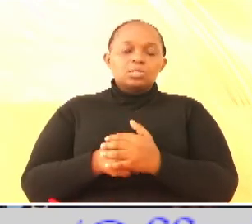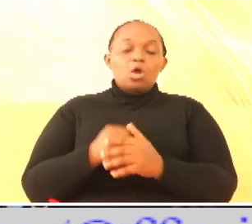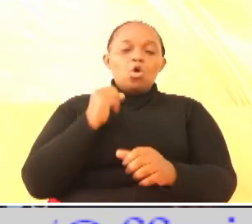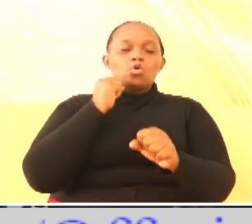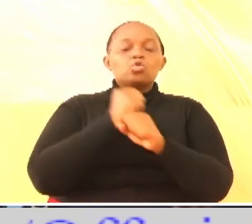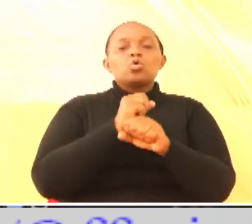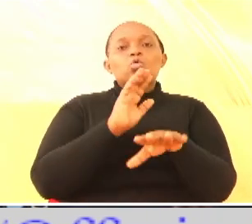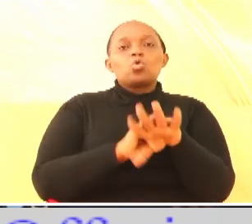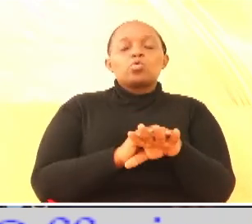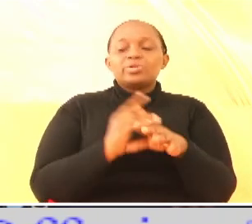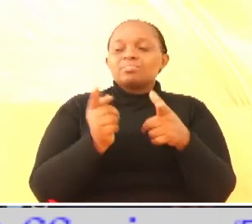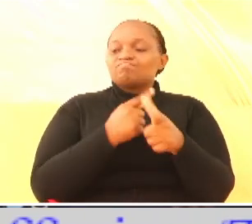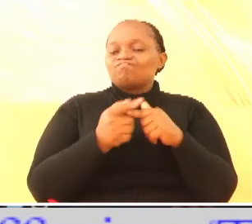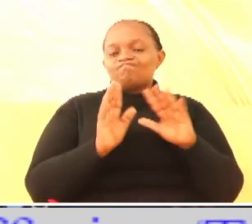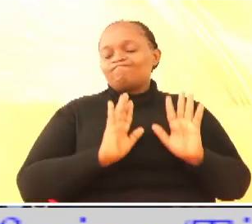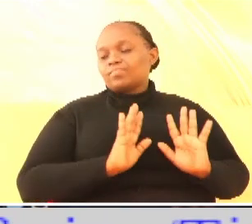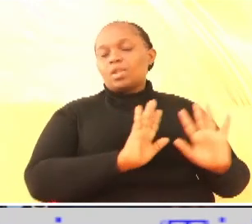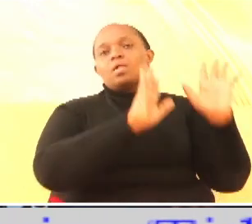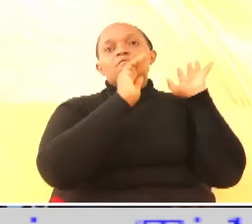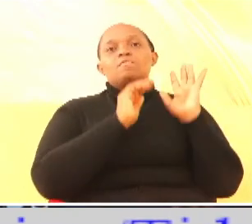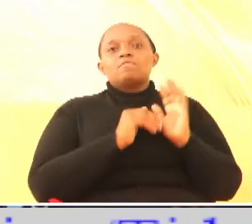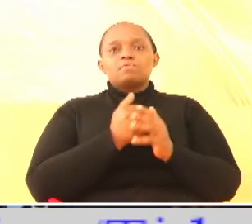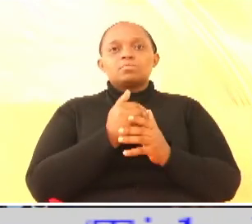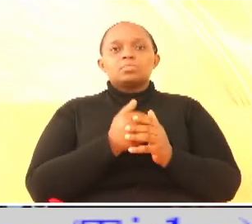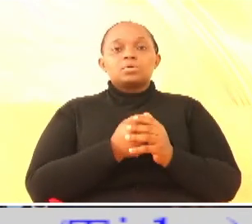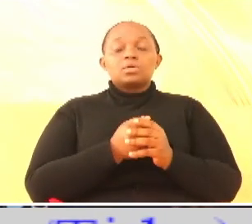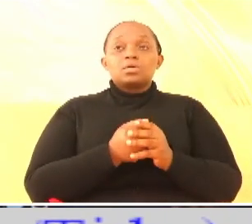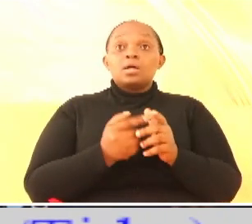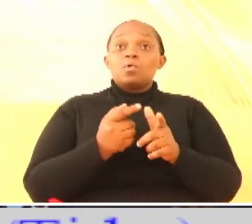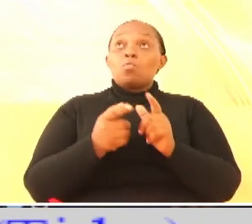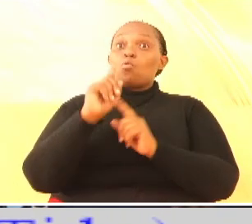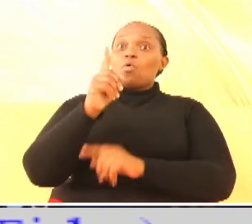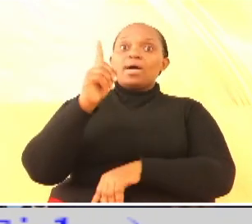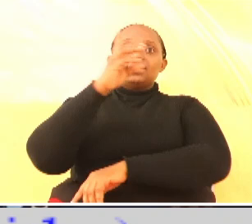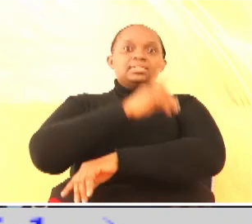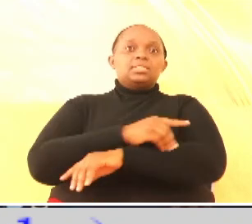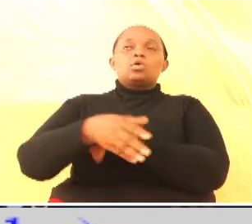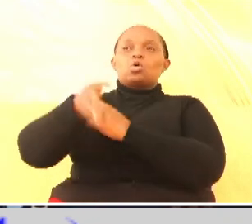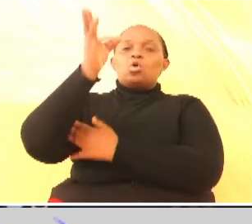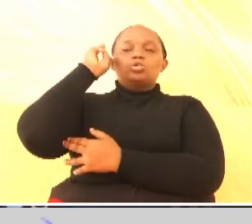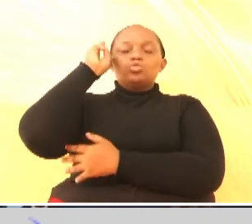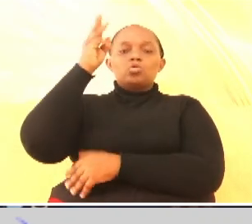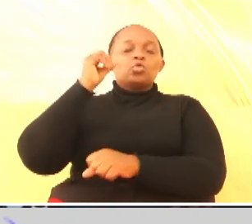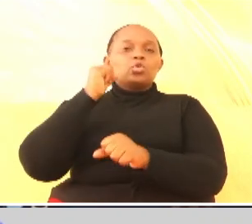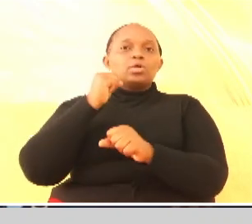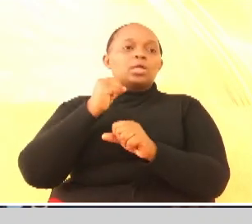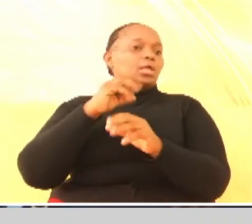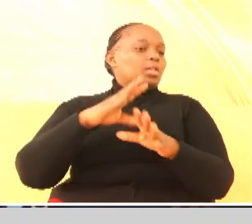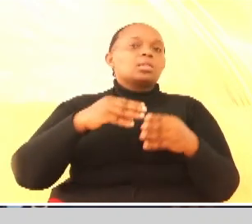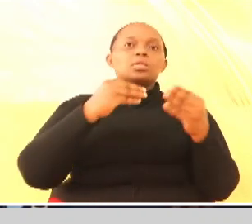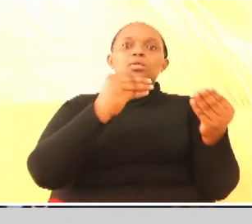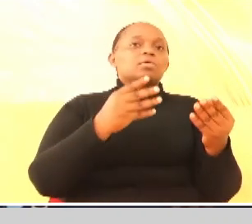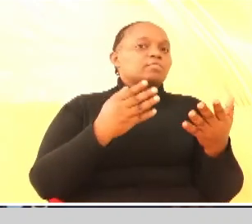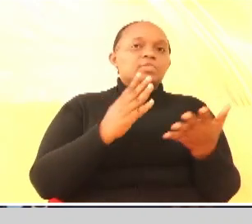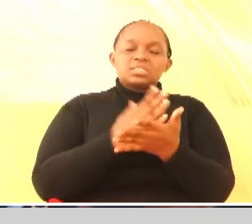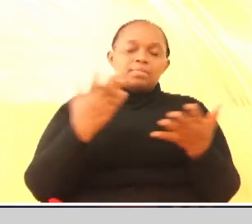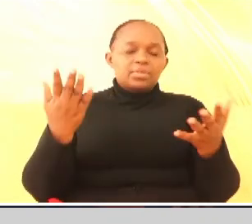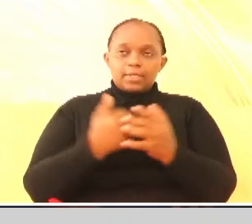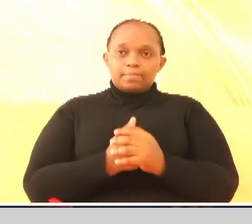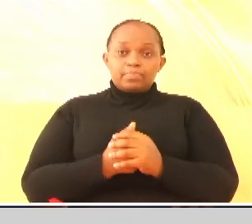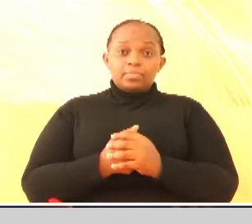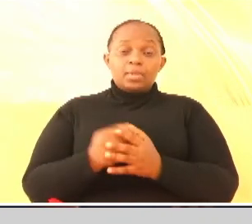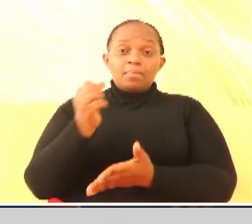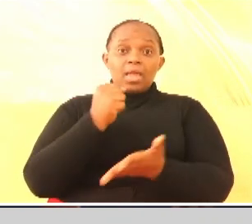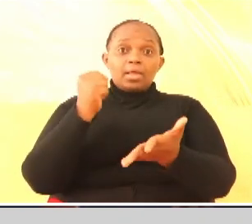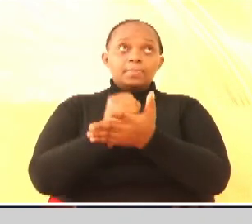Amen. Tenda wema katika hiyo boma. Ukifika wakati wako wa kwenda, nenda zako. Hata mimi nimaliza hii mahubiri ni nende zangu.